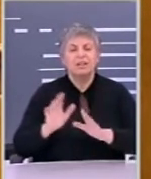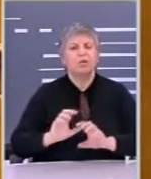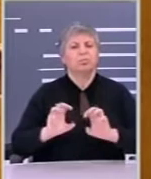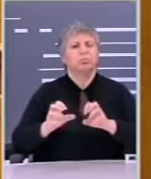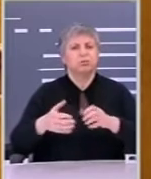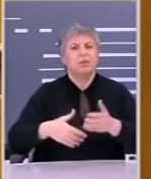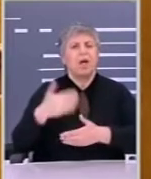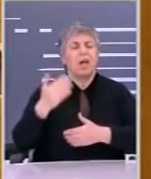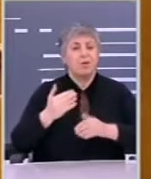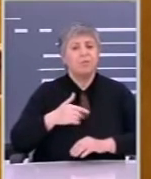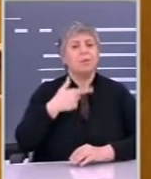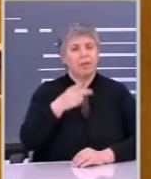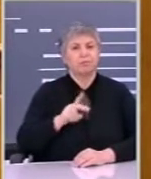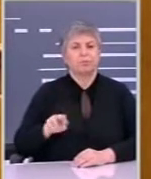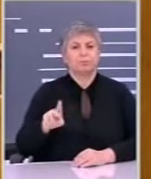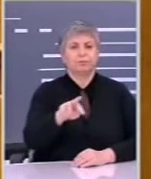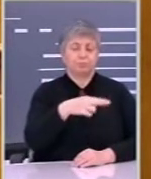Κυρίες και κύριοι συνάδελφοι,